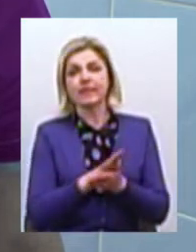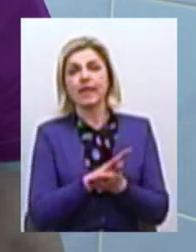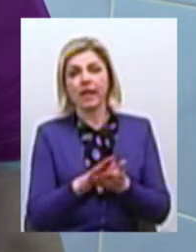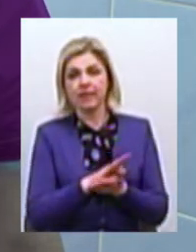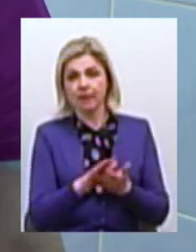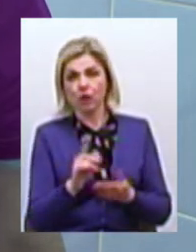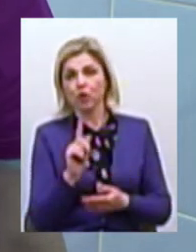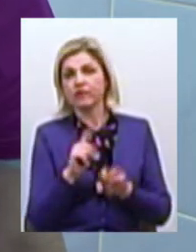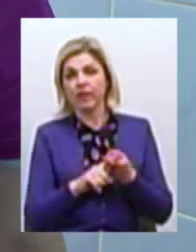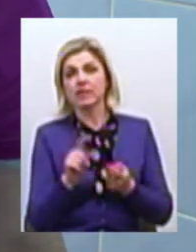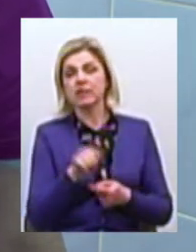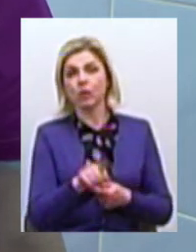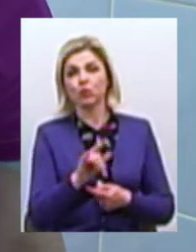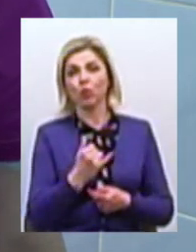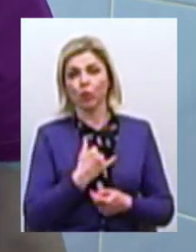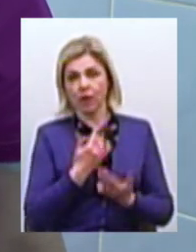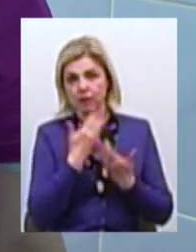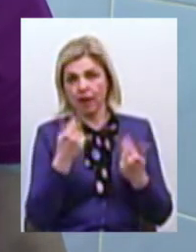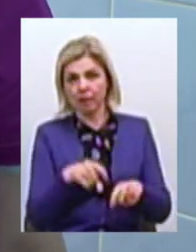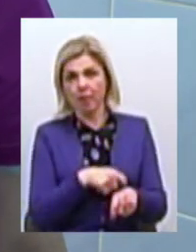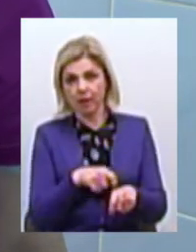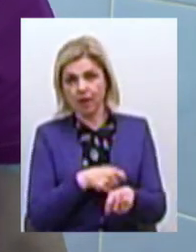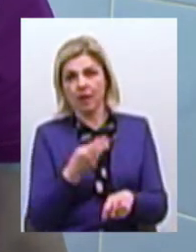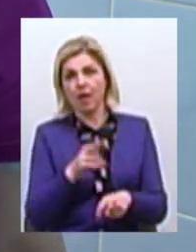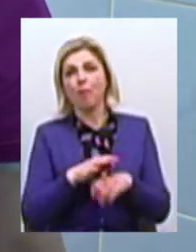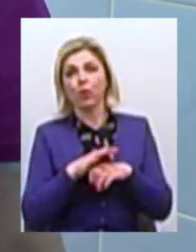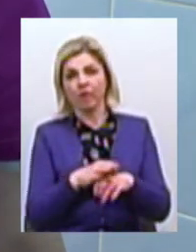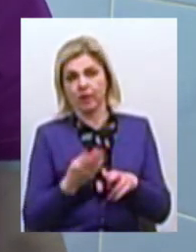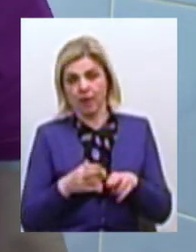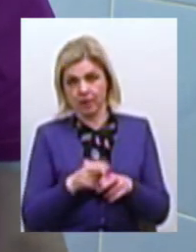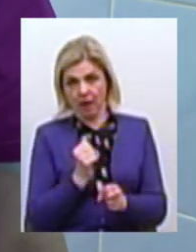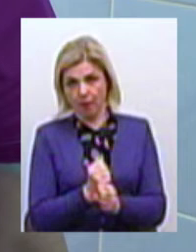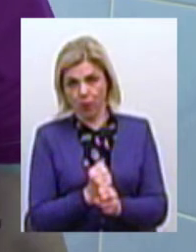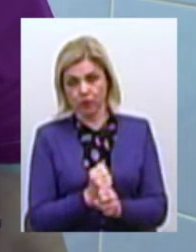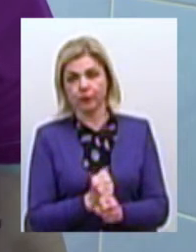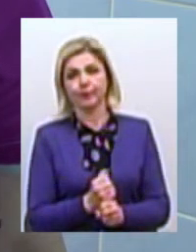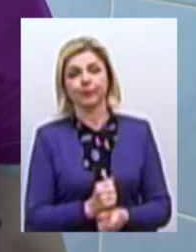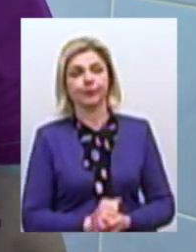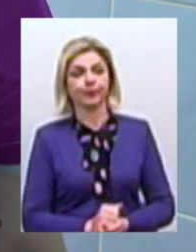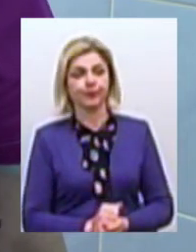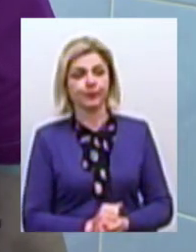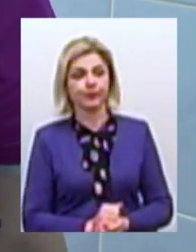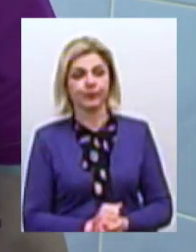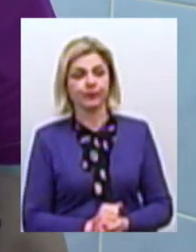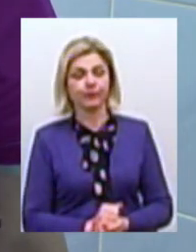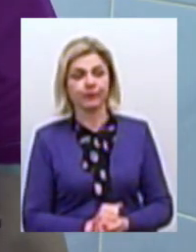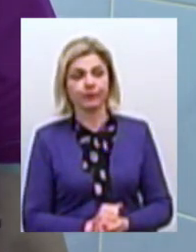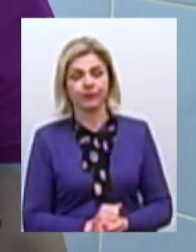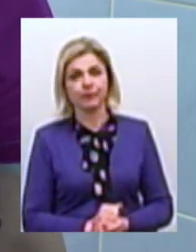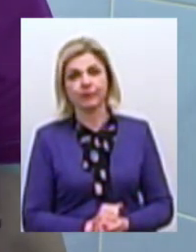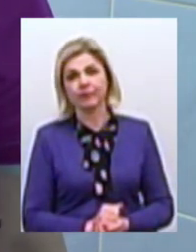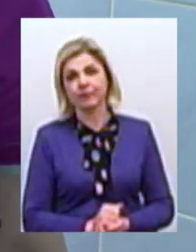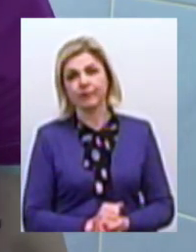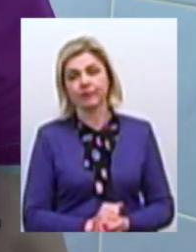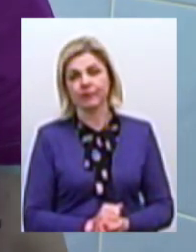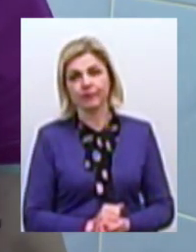що у нас нету матеріалів для проведення цих робіт. У нас не проводиться стерилізація в зв'язку з тим, що у